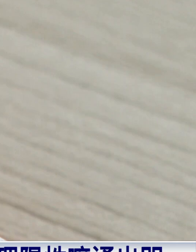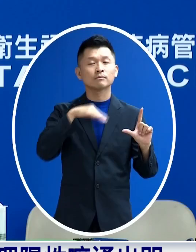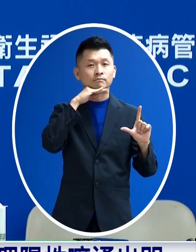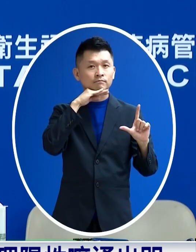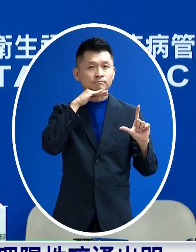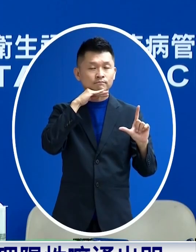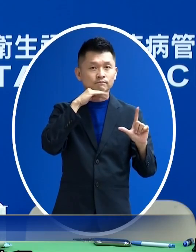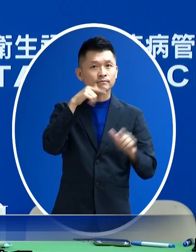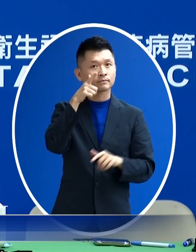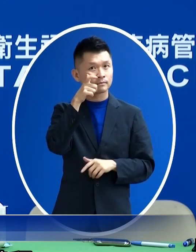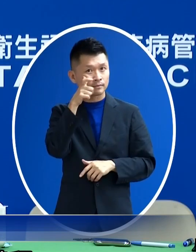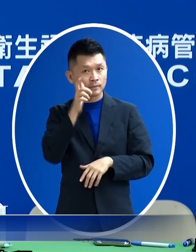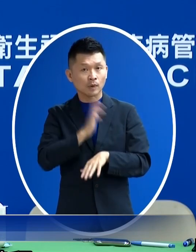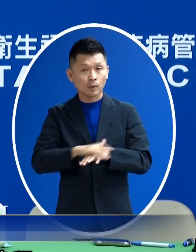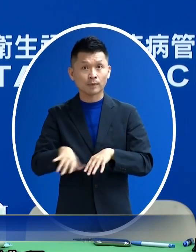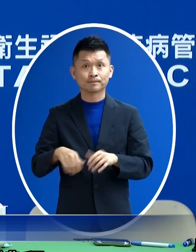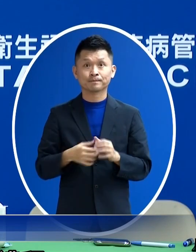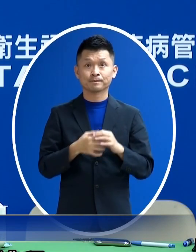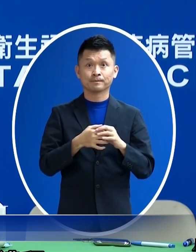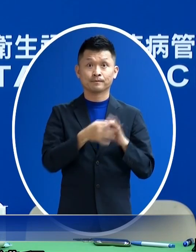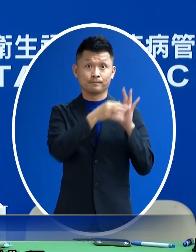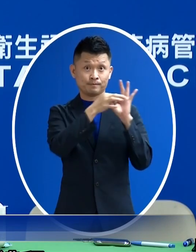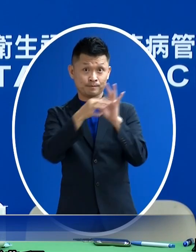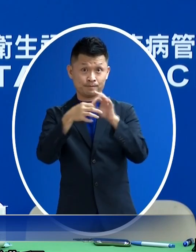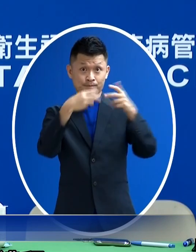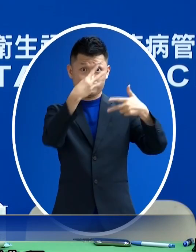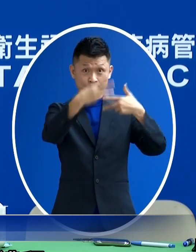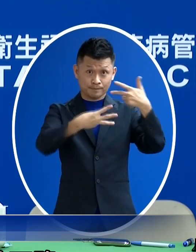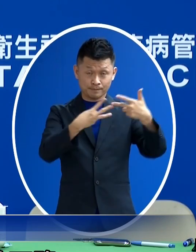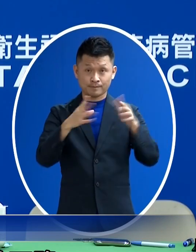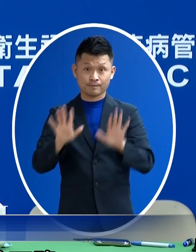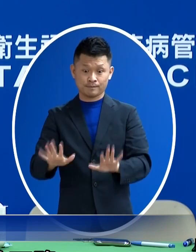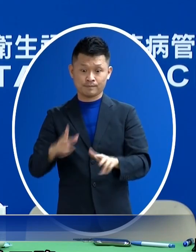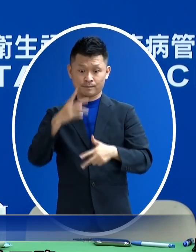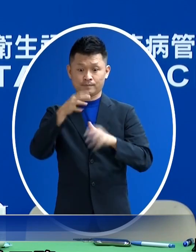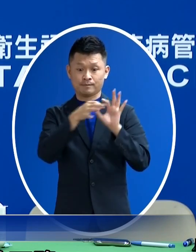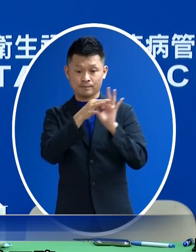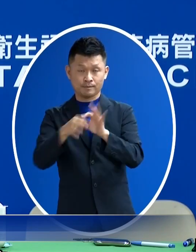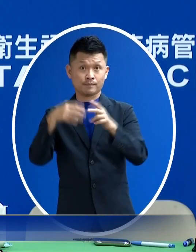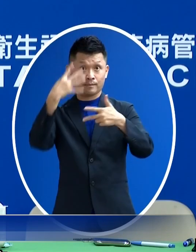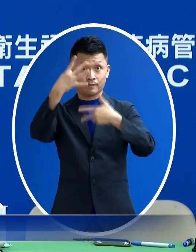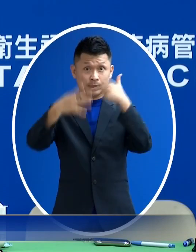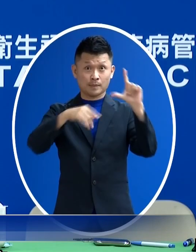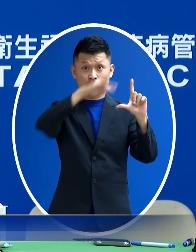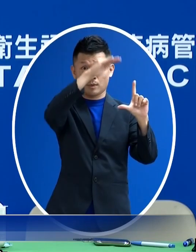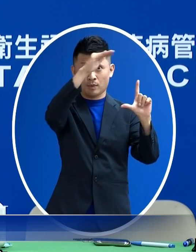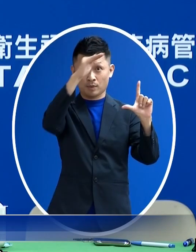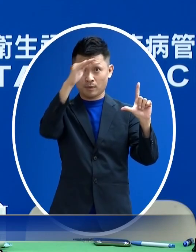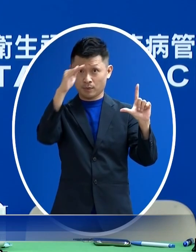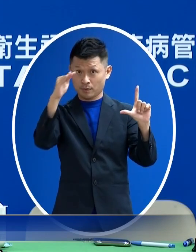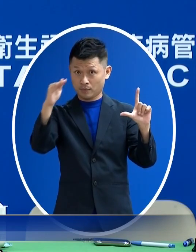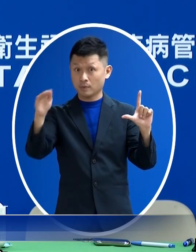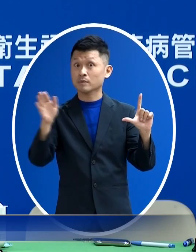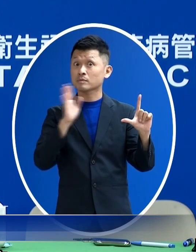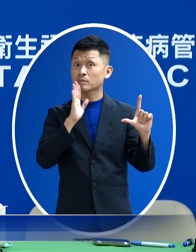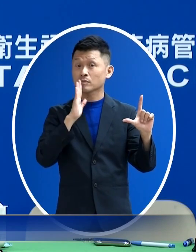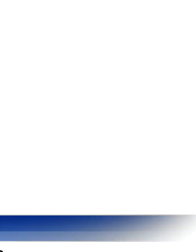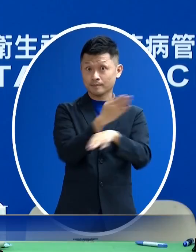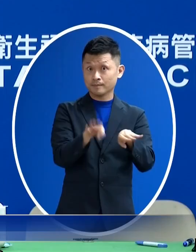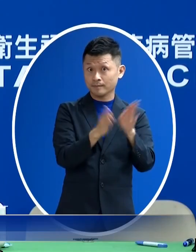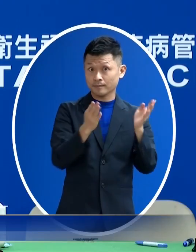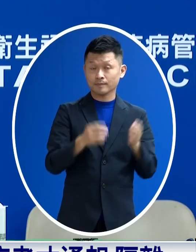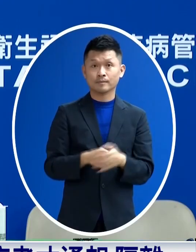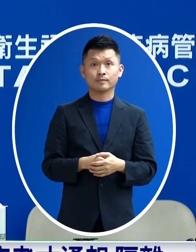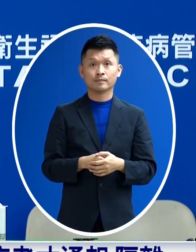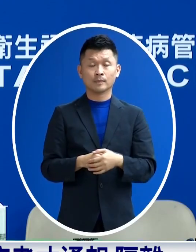早解除。 那已经是连续三周，那加这周是第四周，连续四周的下降。我想下降的趋势是这个非常明